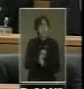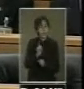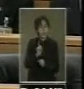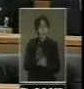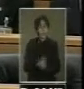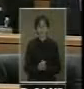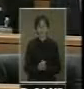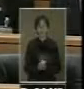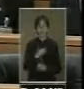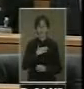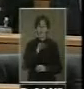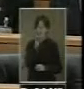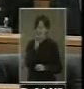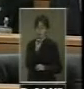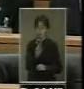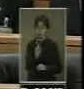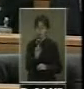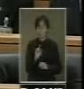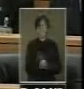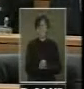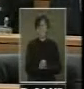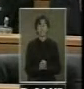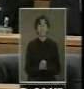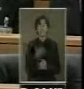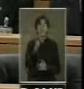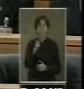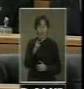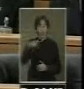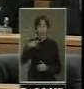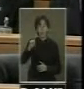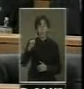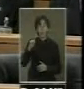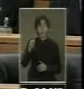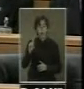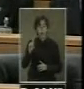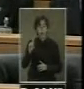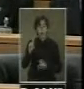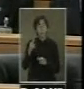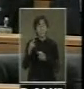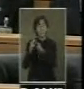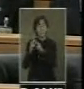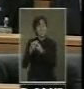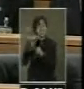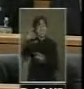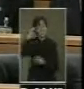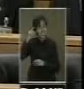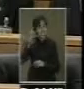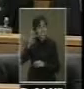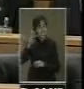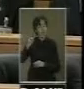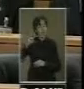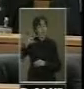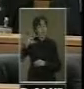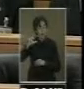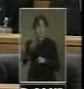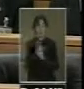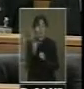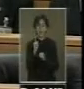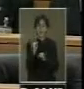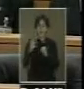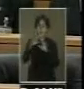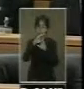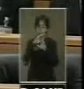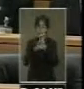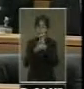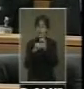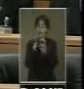คปค.หรือคมช.เนี่ยเ ขามีการกำหนดกระบวนการเรื่องการจัดท